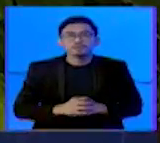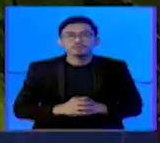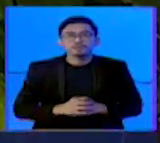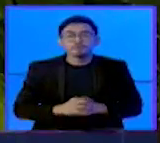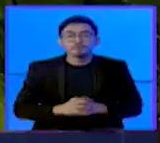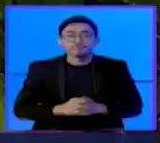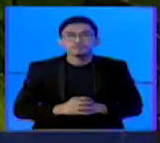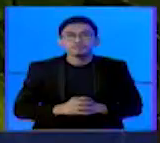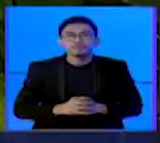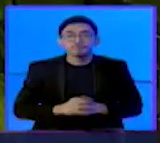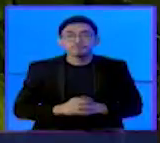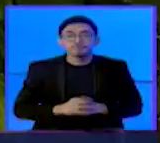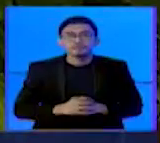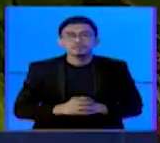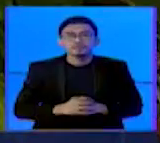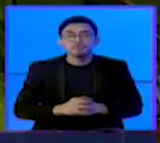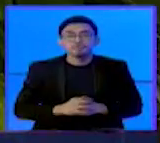itu